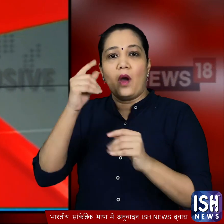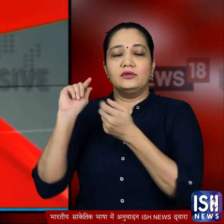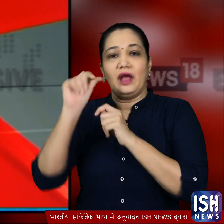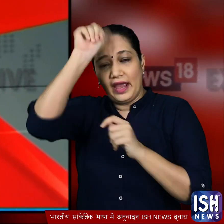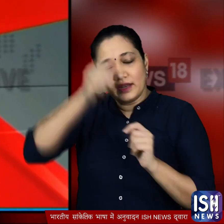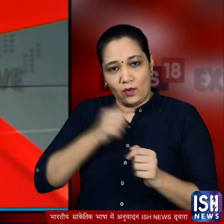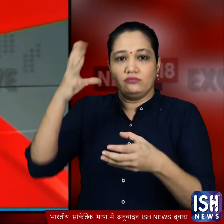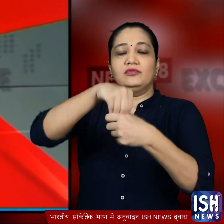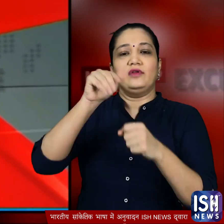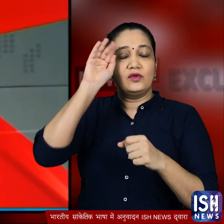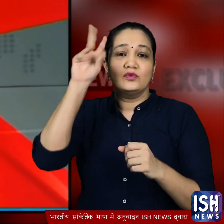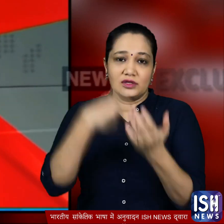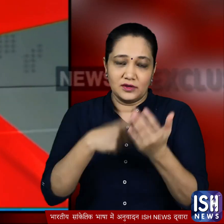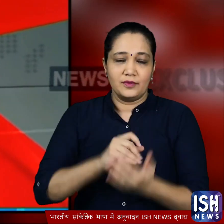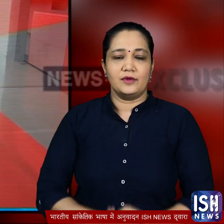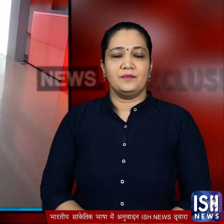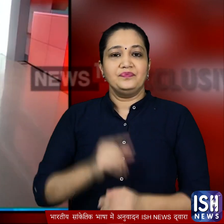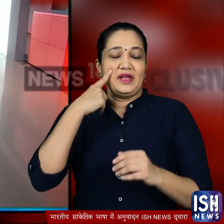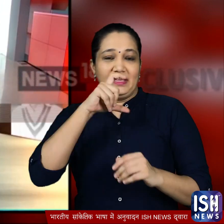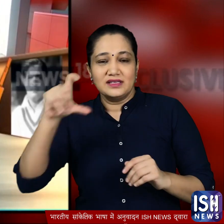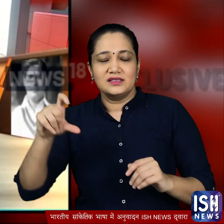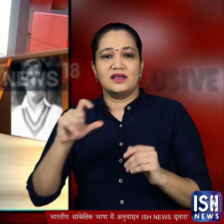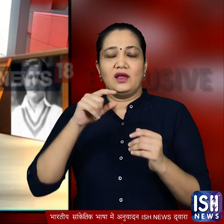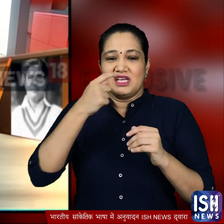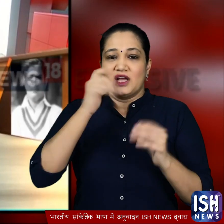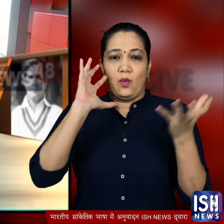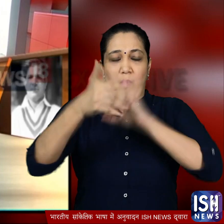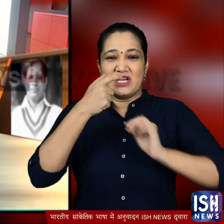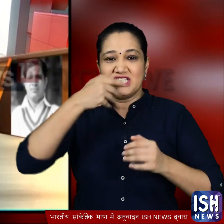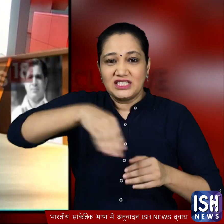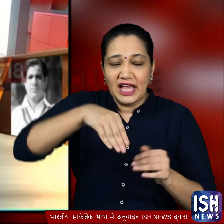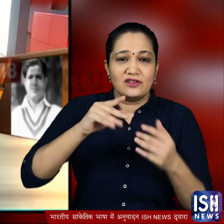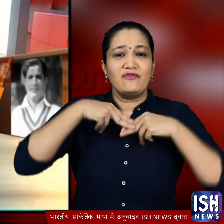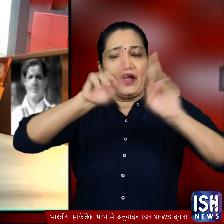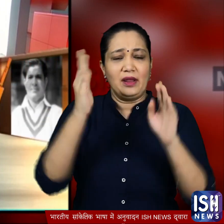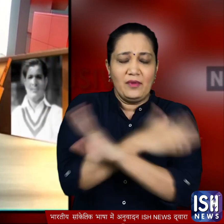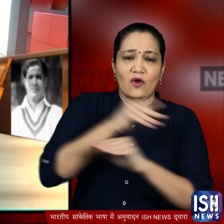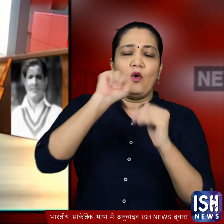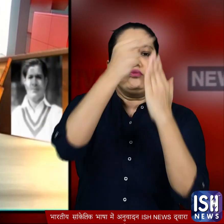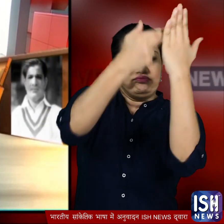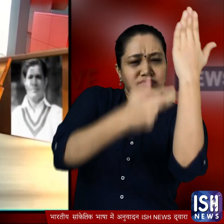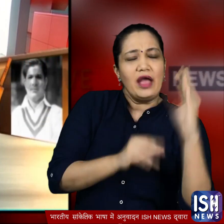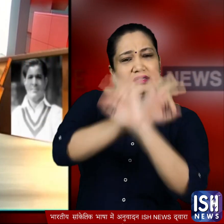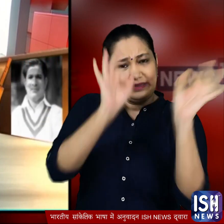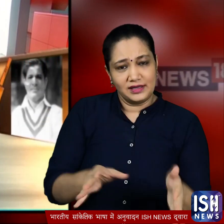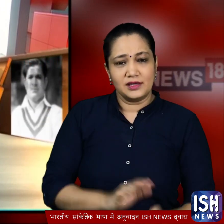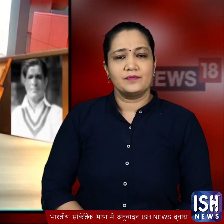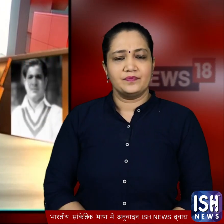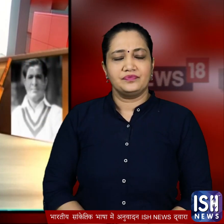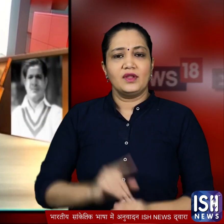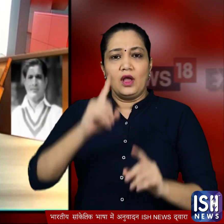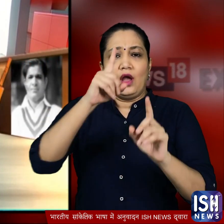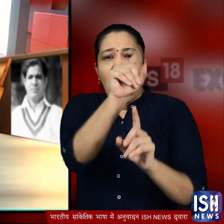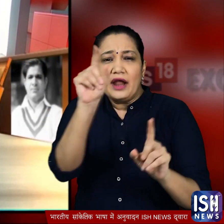गई। न्यूज़ 18 के अमृत आनंद की रिपोर्ट है। आईसीसी ने वर्ल्ड टेस्ट चैंपियनशिप के फाइनल से पहले अपनी हॉल ऑफ फेम लिस्ट का ऐलान किया, जिसमें पिछली